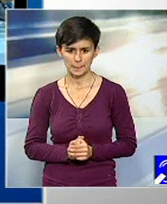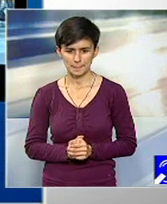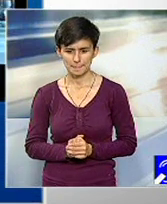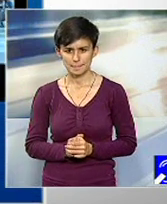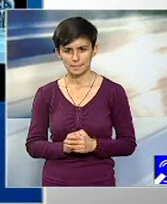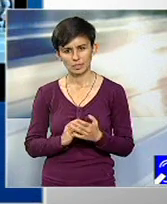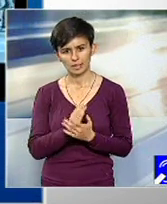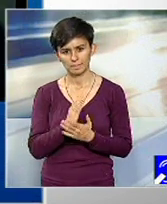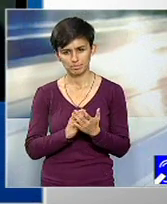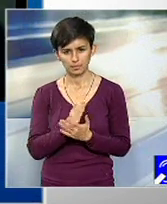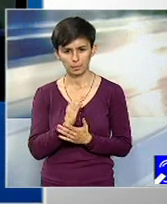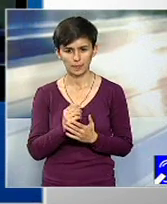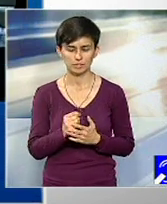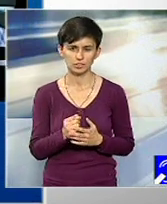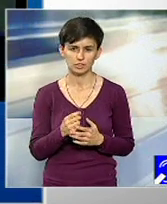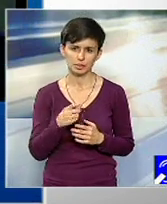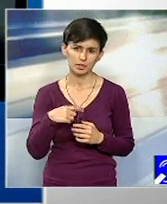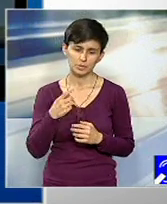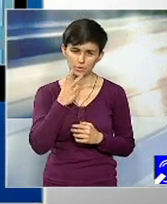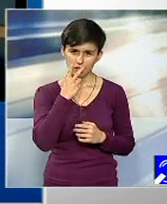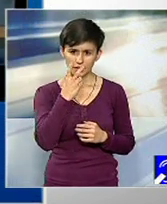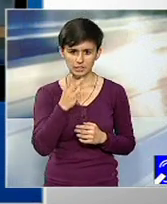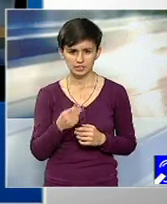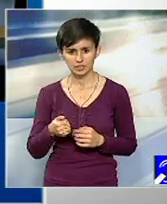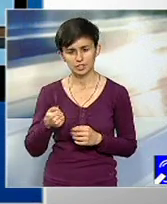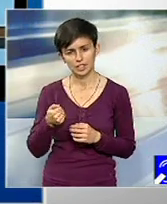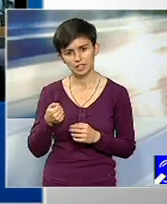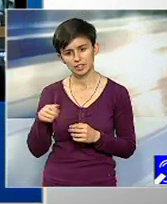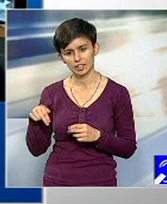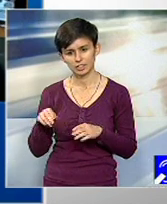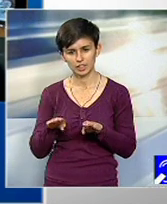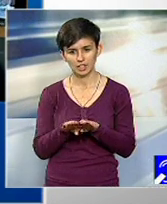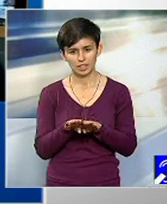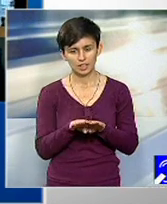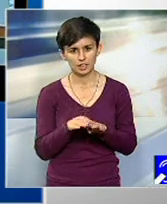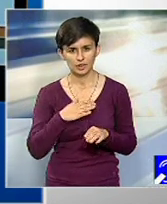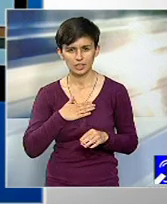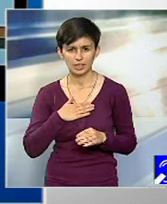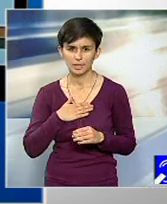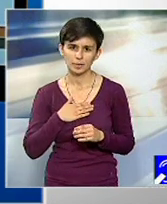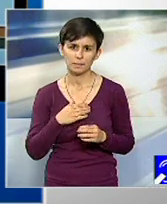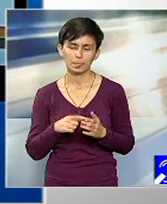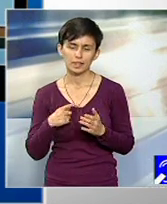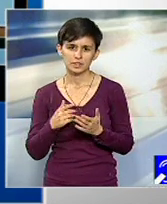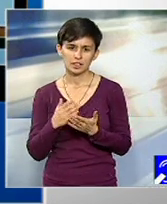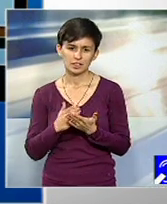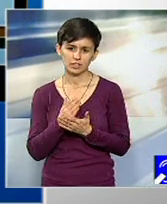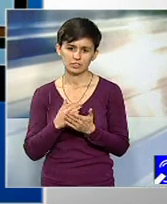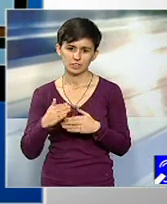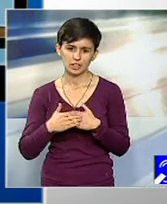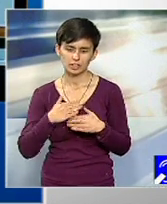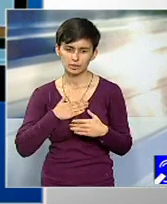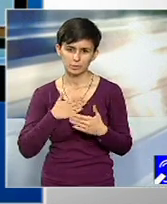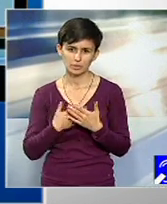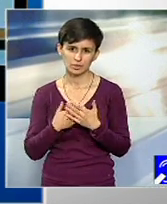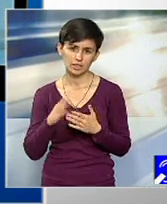Am revenit în platou, doamnelor, domnilor, după cum ați văzut, Andreea Naut, colega mea, a preluat frâiele rubricii sale și este în continuare alături de mine pentru că a documentat